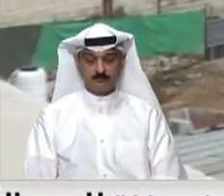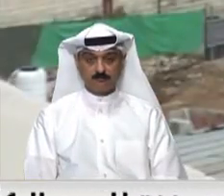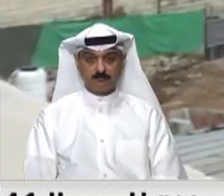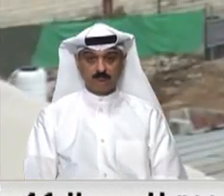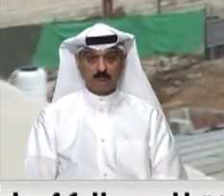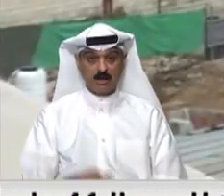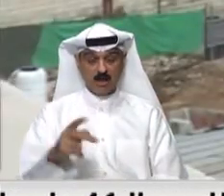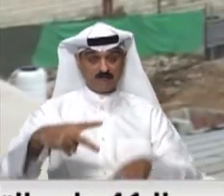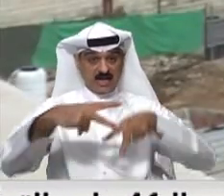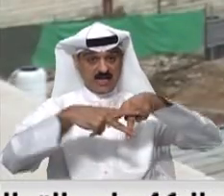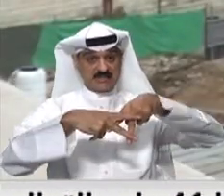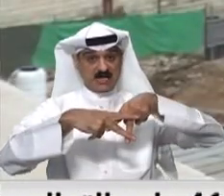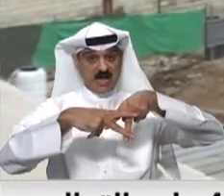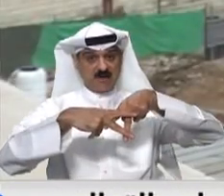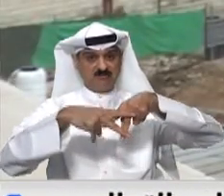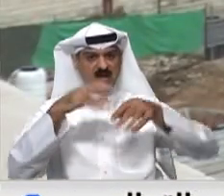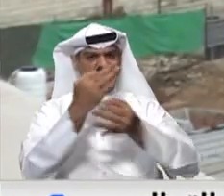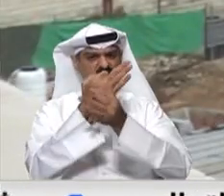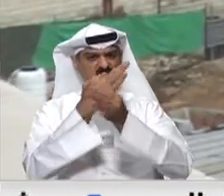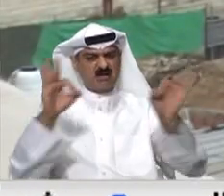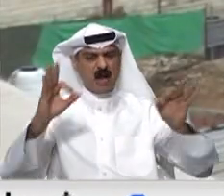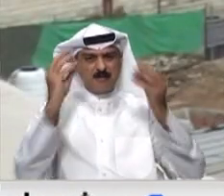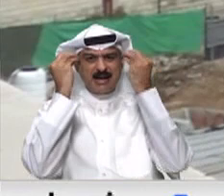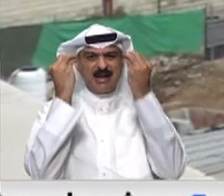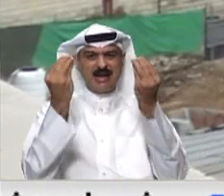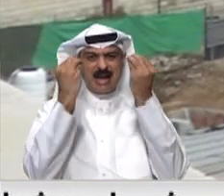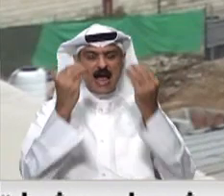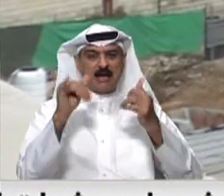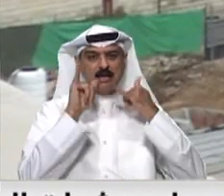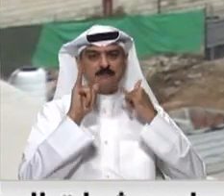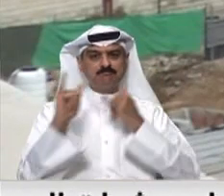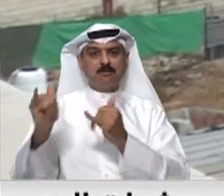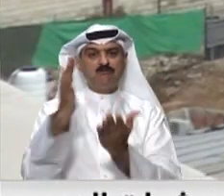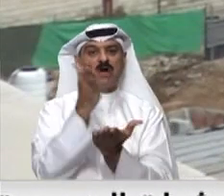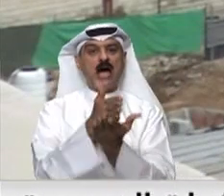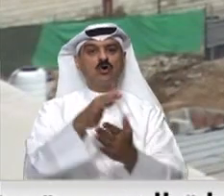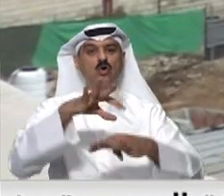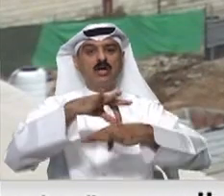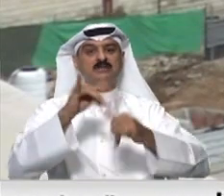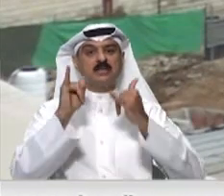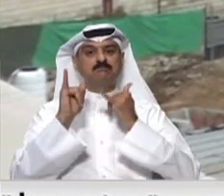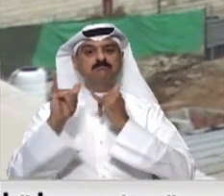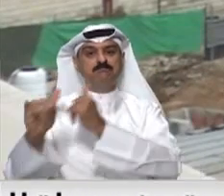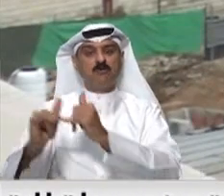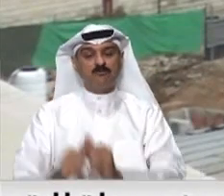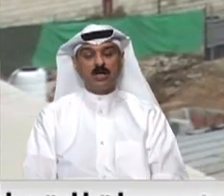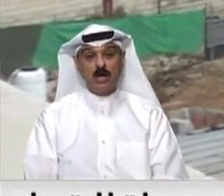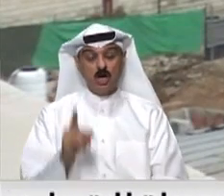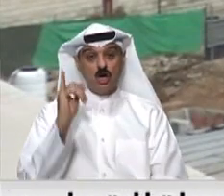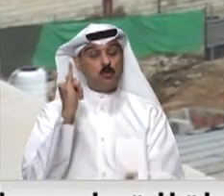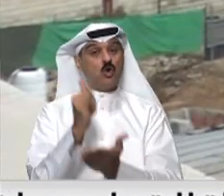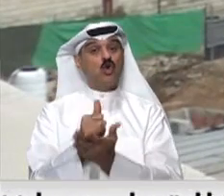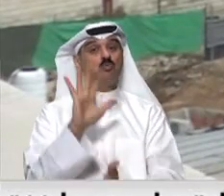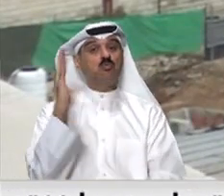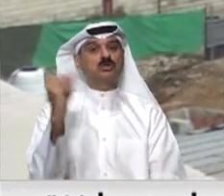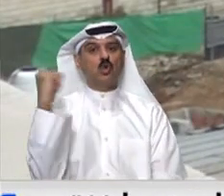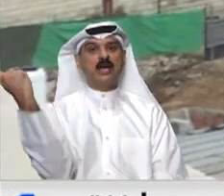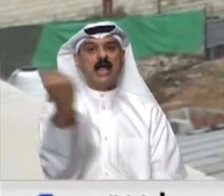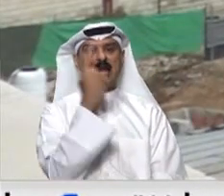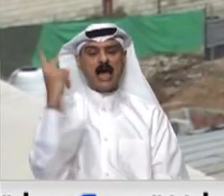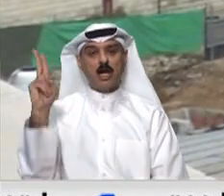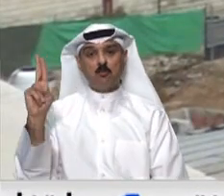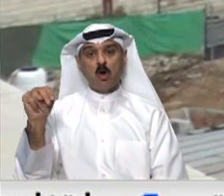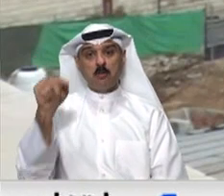جرائم الاحتلال انهارت كافة معاني الإنسانية وحقوق الإنسان، وعلى المؤسسات الحقوقية حول العالم أن تمارس